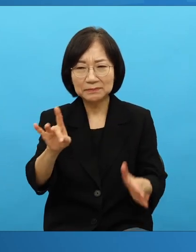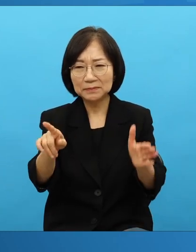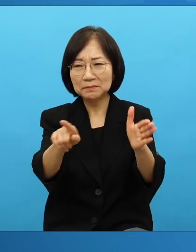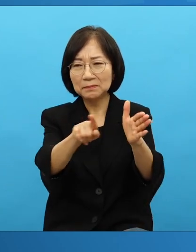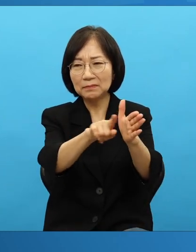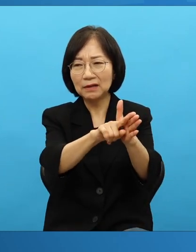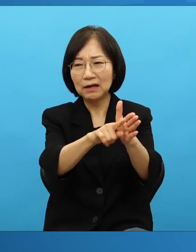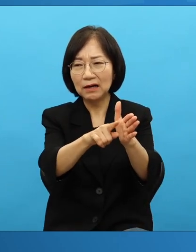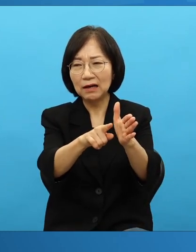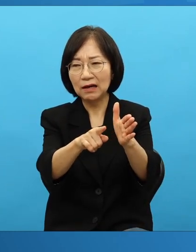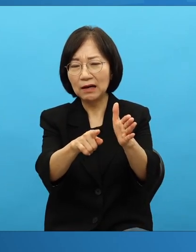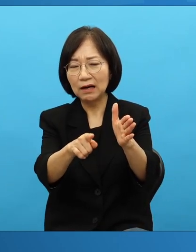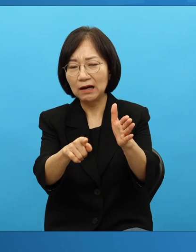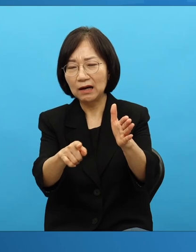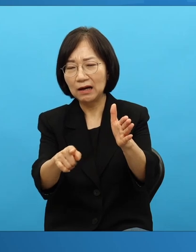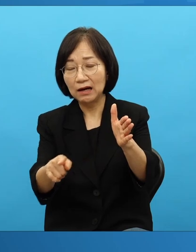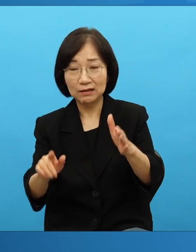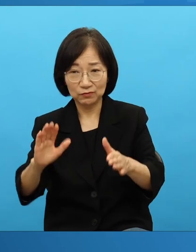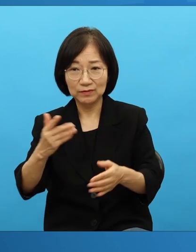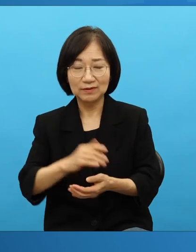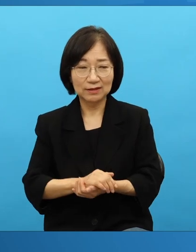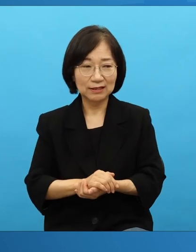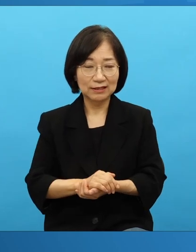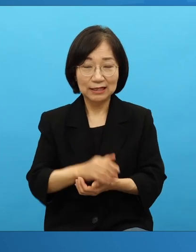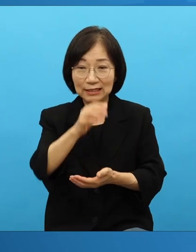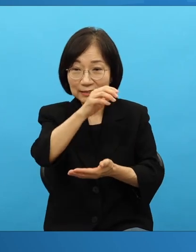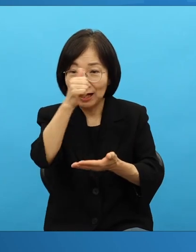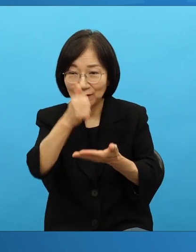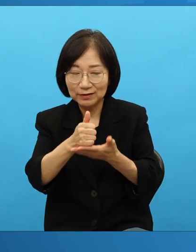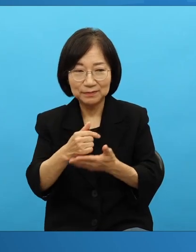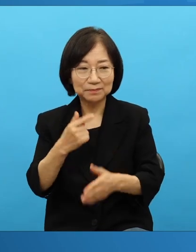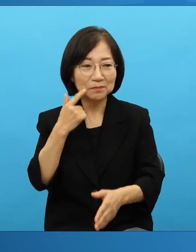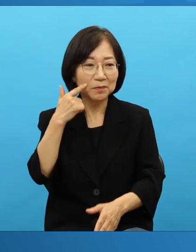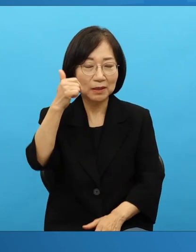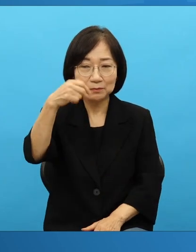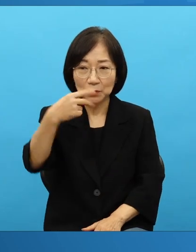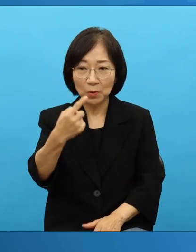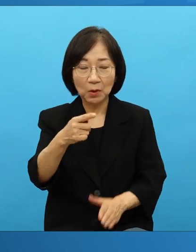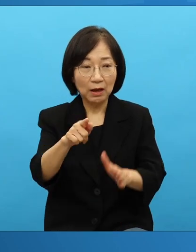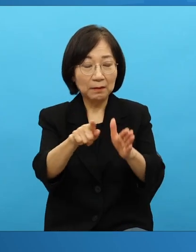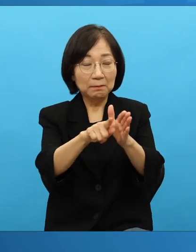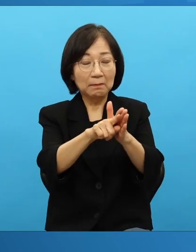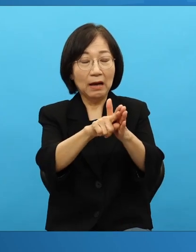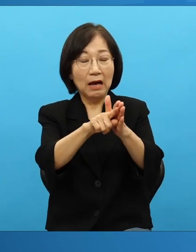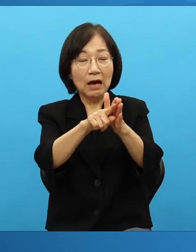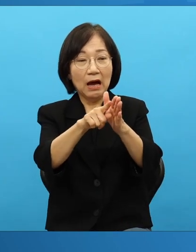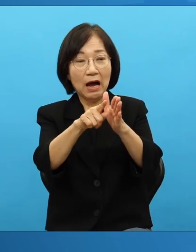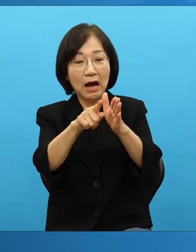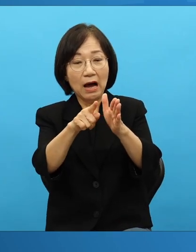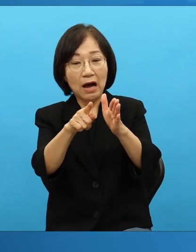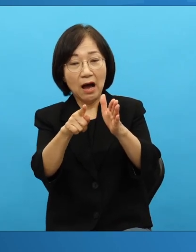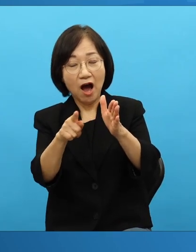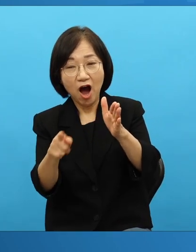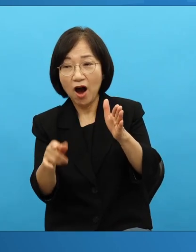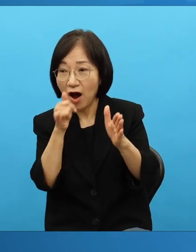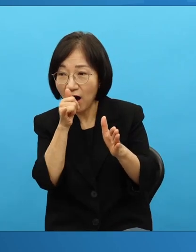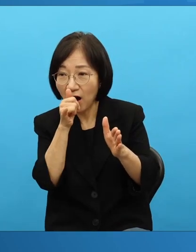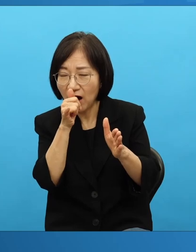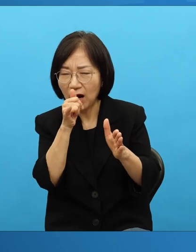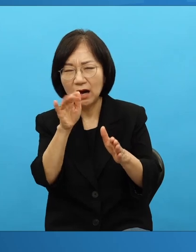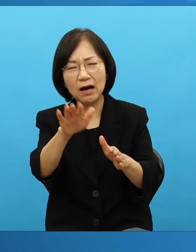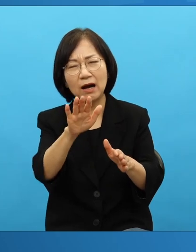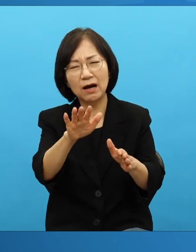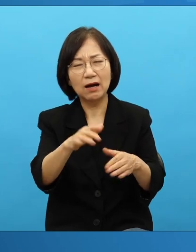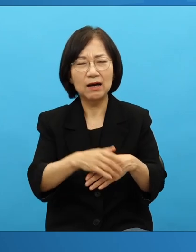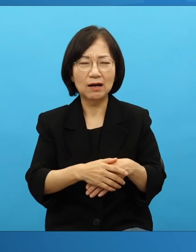심지어 신앙생활 오랜 장로님들이나 목사님들까지도 불신앙이 생겨요. 속지 마세요. 很多年信仰生活的牧师长们 그 다 거짓말인데